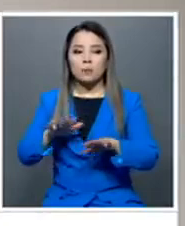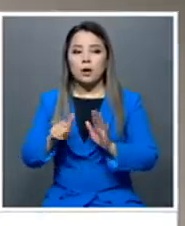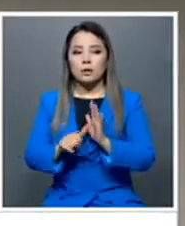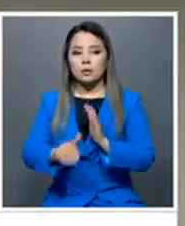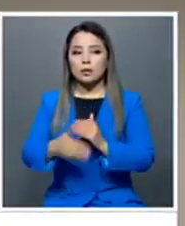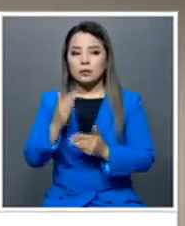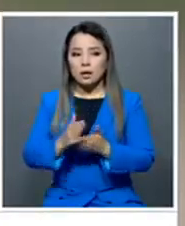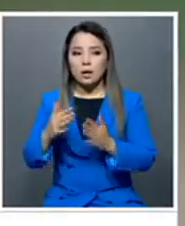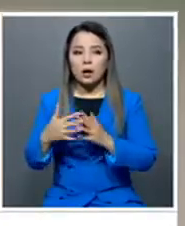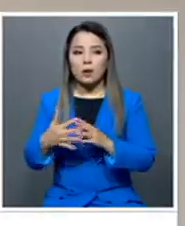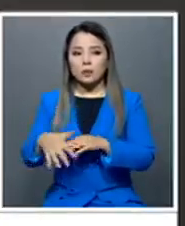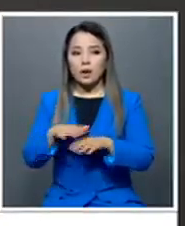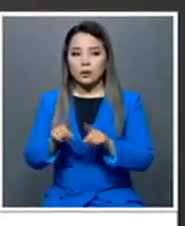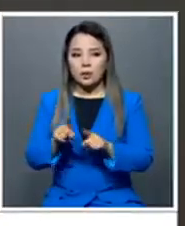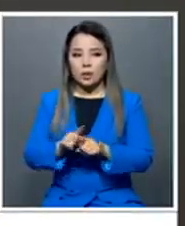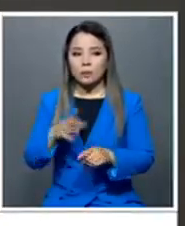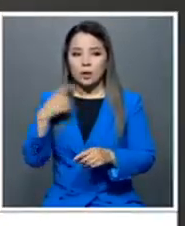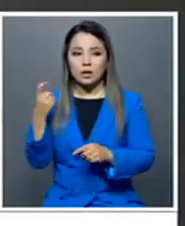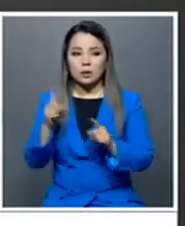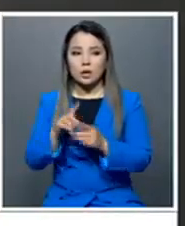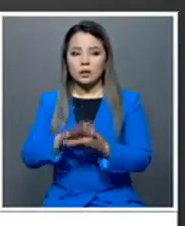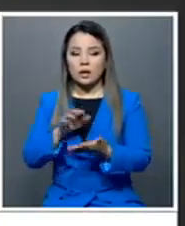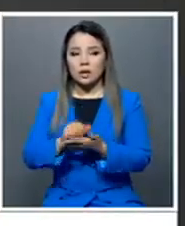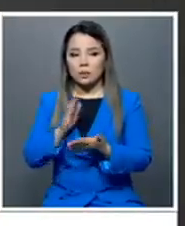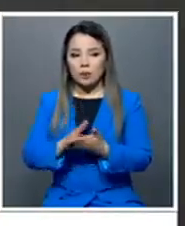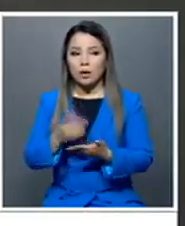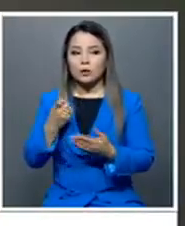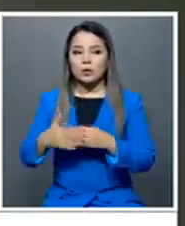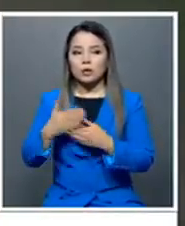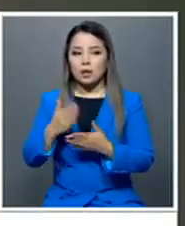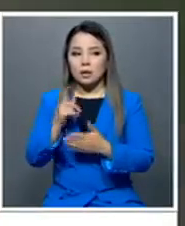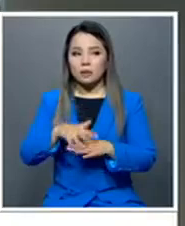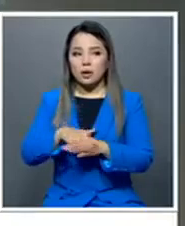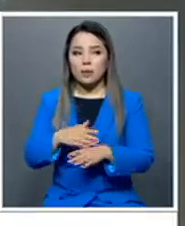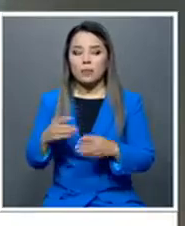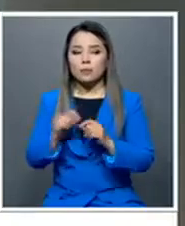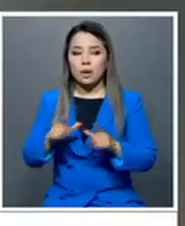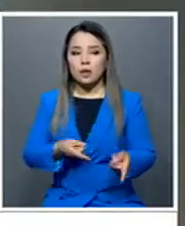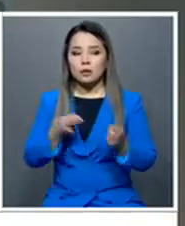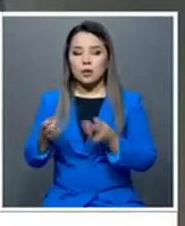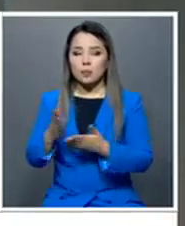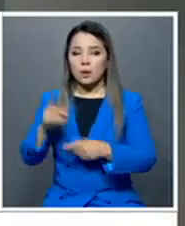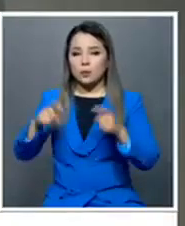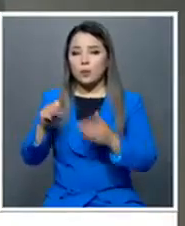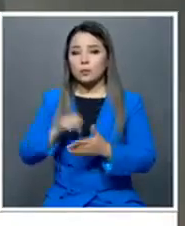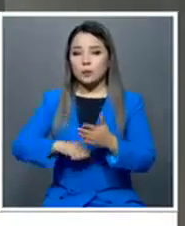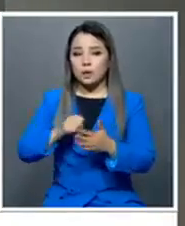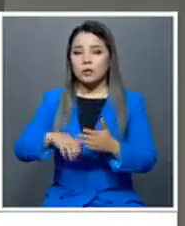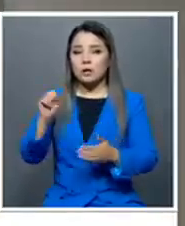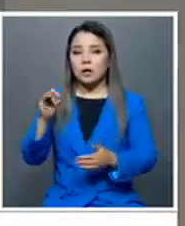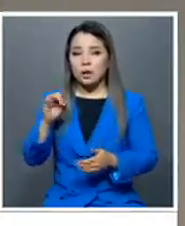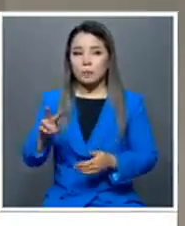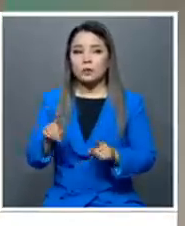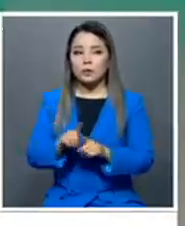астам аула шаруашылық нысандарын басты. Жүздеген тұрғын жақын маңдағы мектептерге көшірілді. Толассыз жауынның салдарынан Сайрам мен